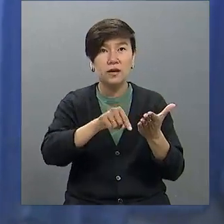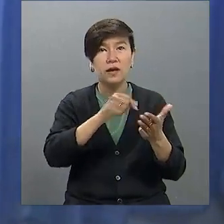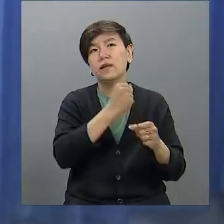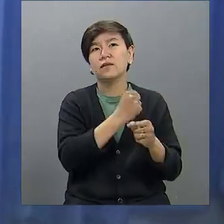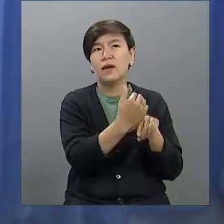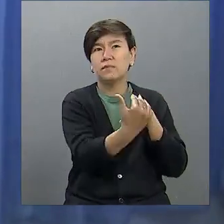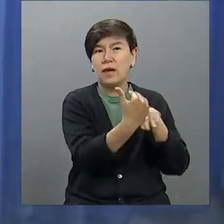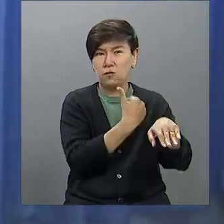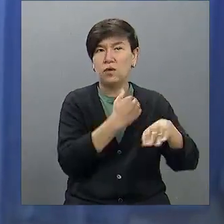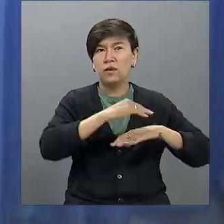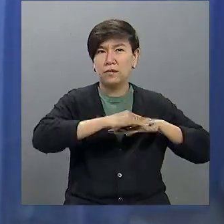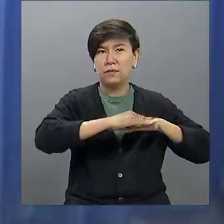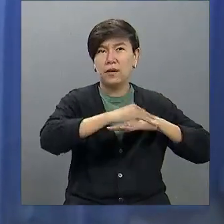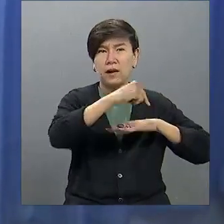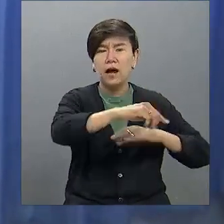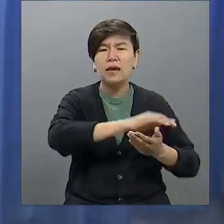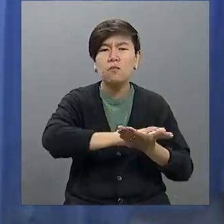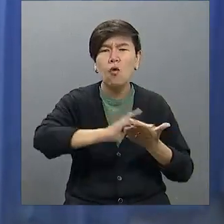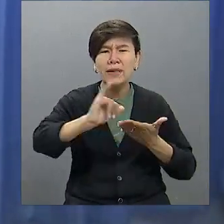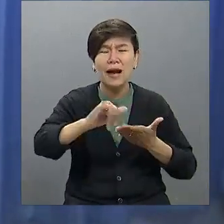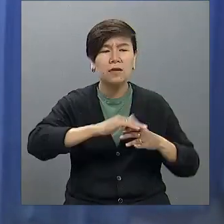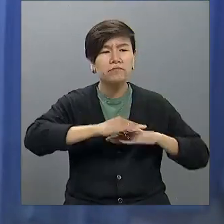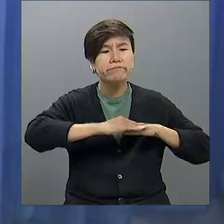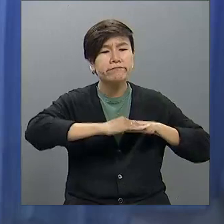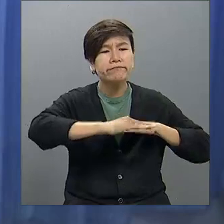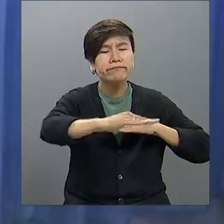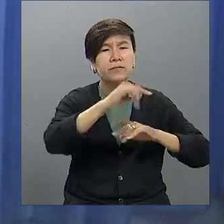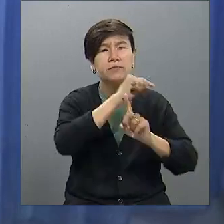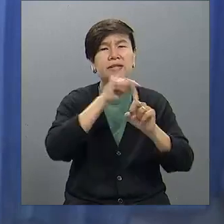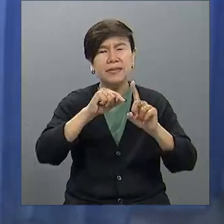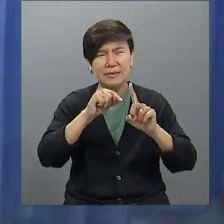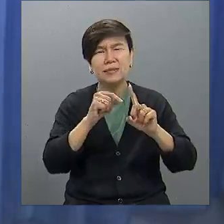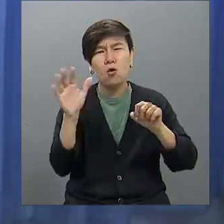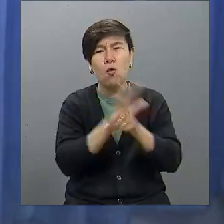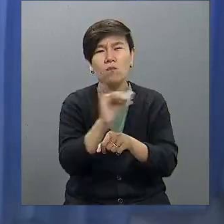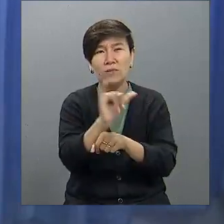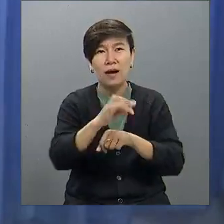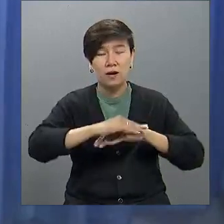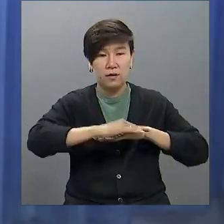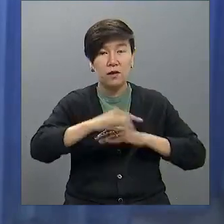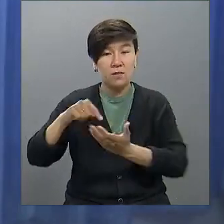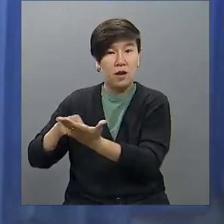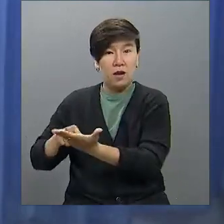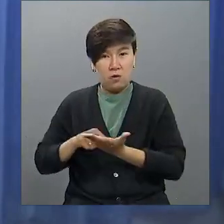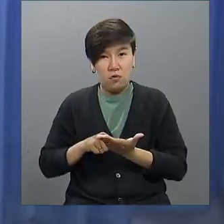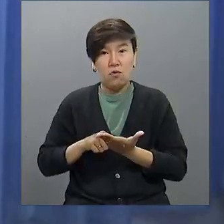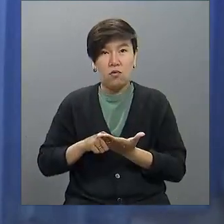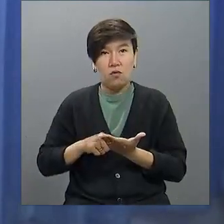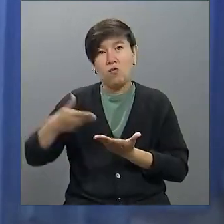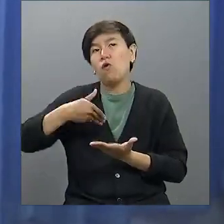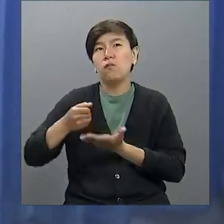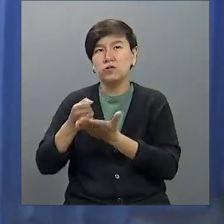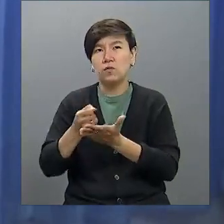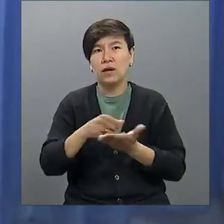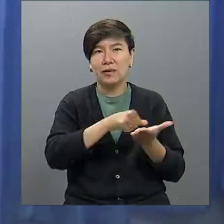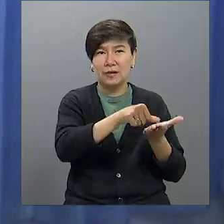ครับแต่ยังไม่แล้วเสร็จนะครับคือหลังจากที่ร้องเรียนมานะครับก็แก้ไขไปแล้วนะครับก็คือ